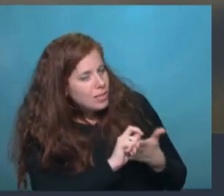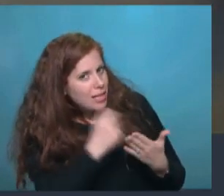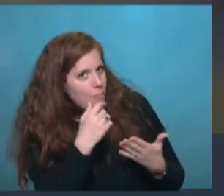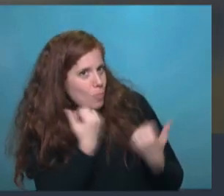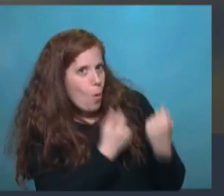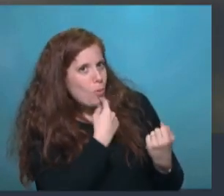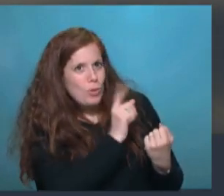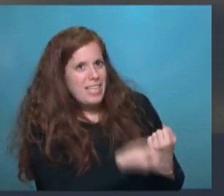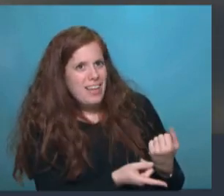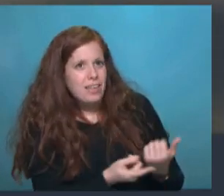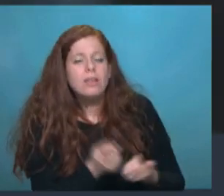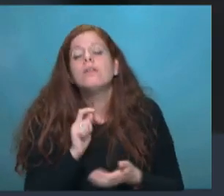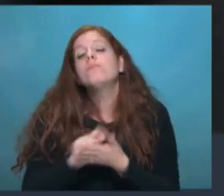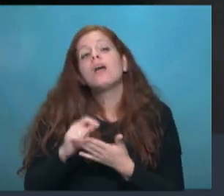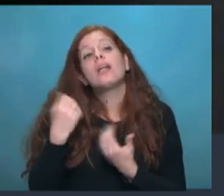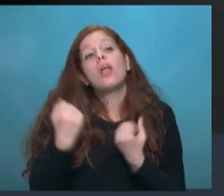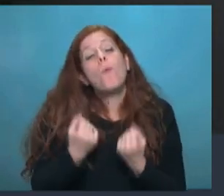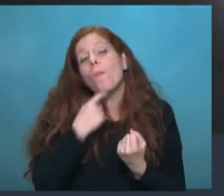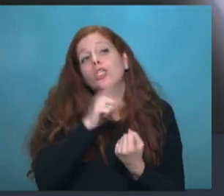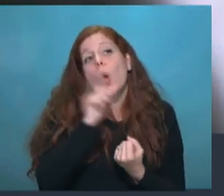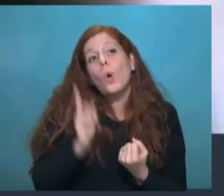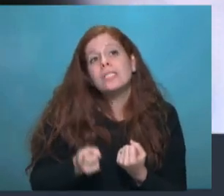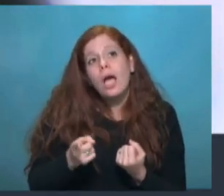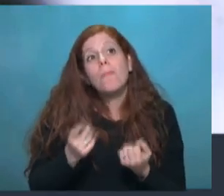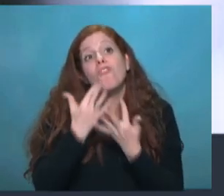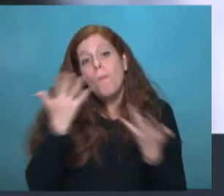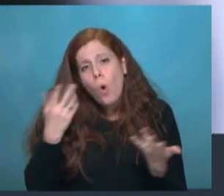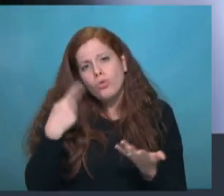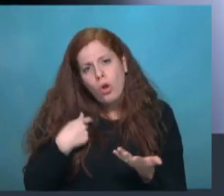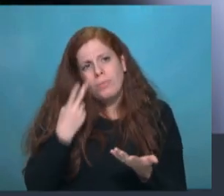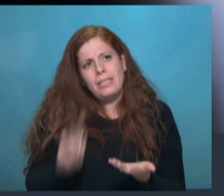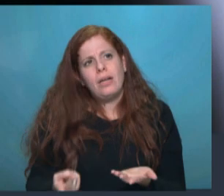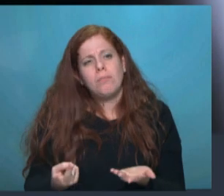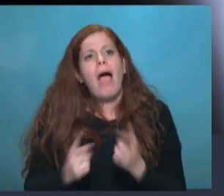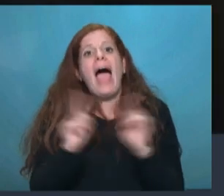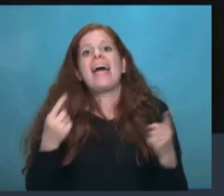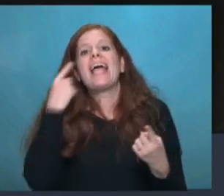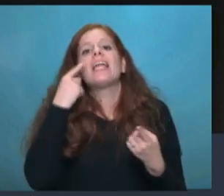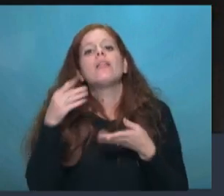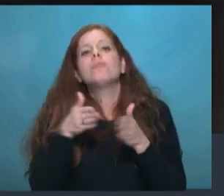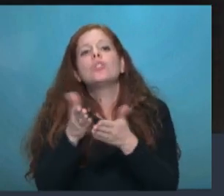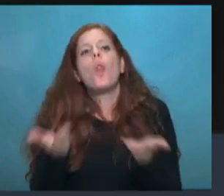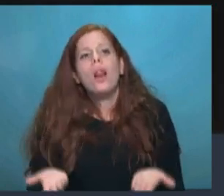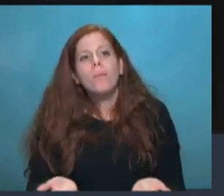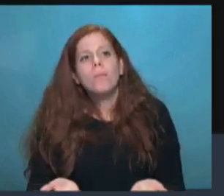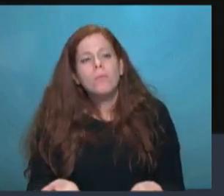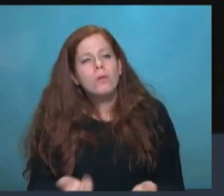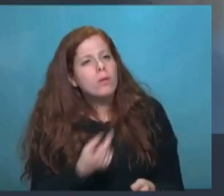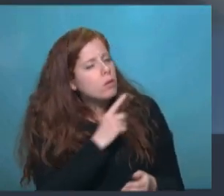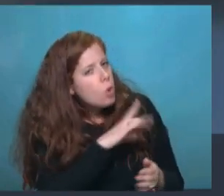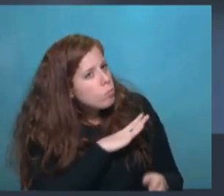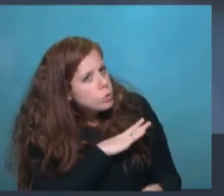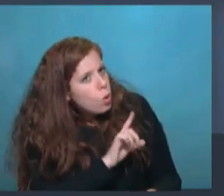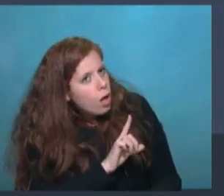צריכים. משרד התחבורה אומר שאנחנו לא צריכים, וברור שאנחנו מסתכלים. אחרת איך נדע מה המסלולים? תגיד, וזה לא מסוכן? זה